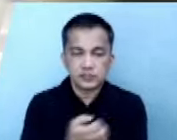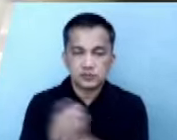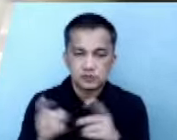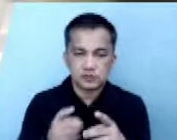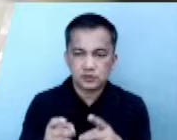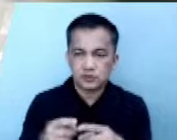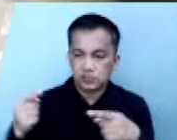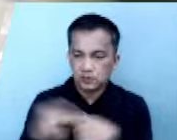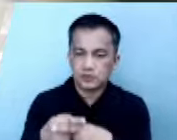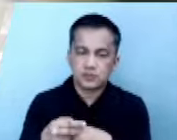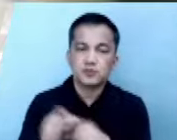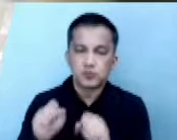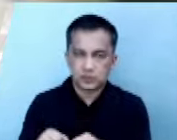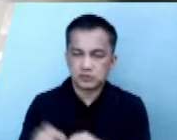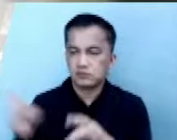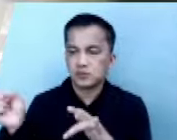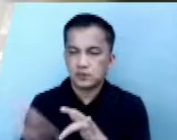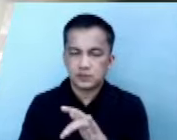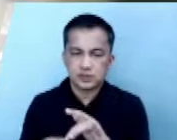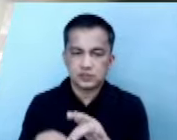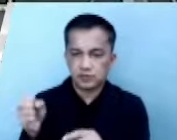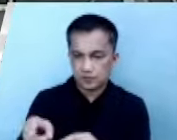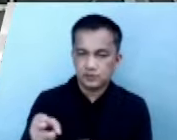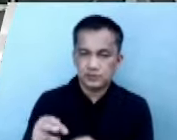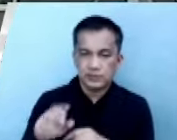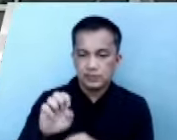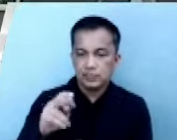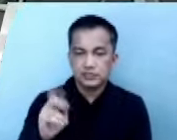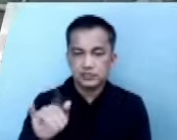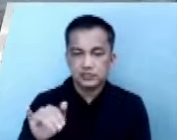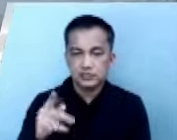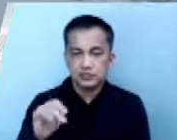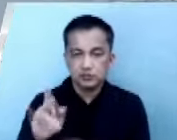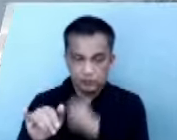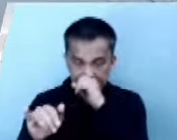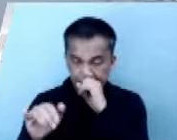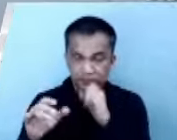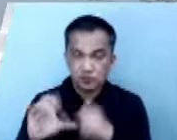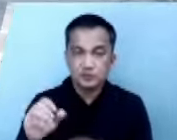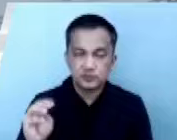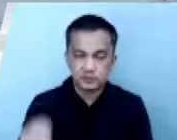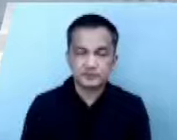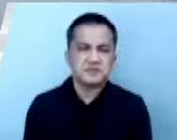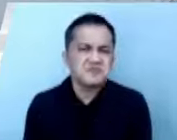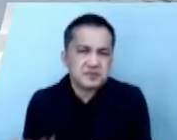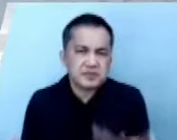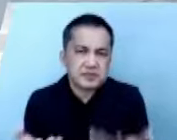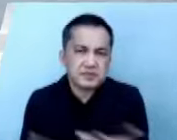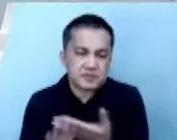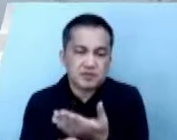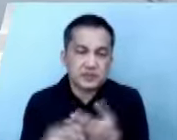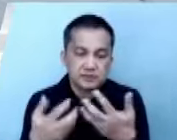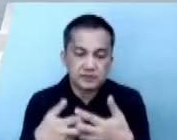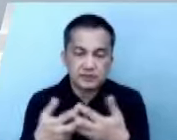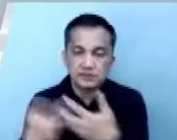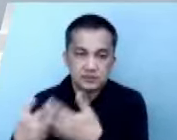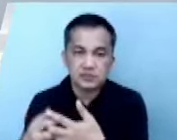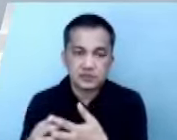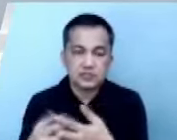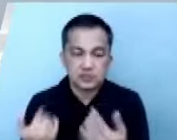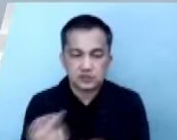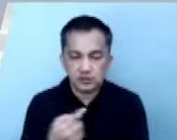penalties to be imposed by the Energy Regulatory Commission. Pero baka may makabalik na raw na ilang planta sa linggong ito para patatagin pa ang supply